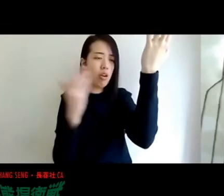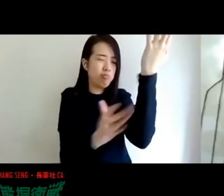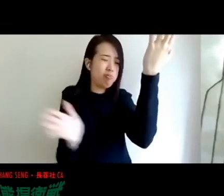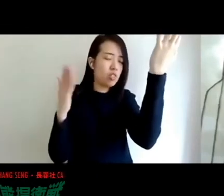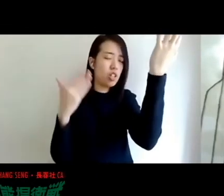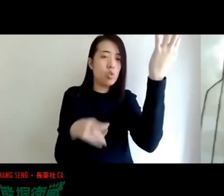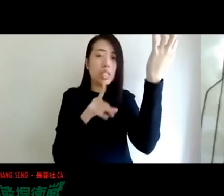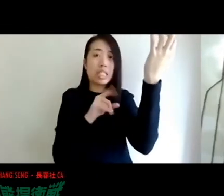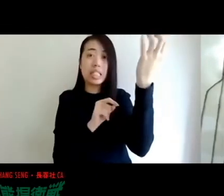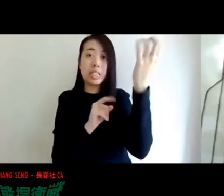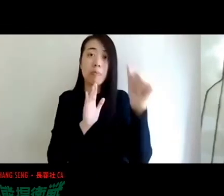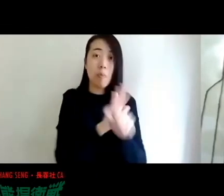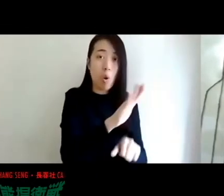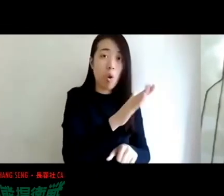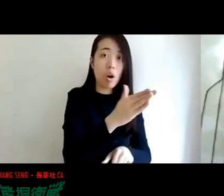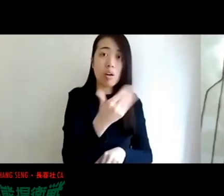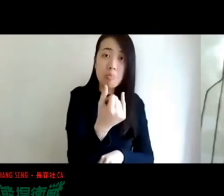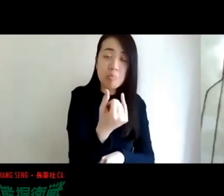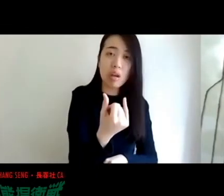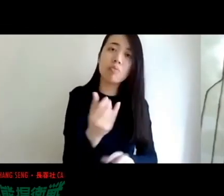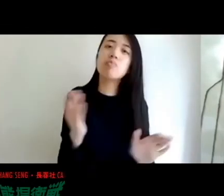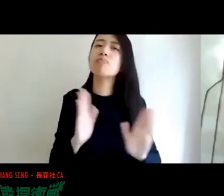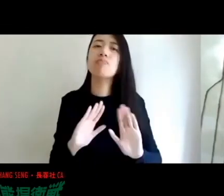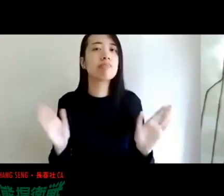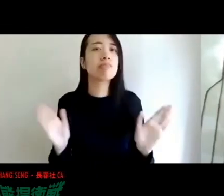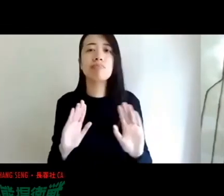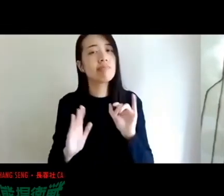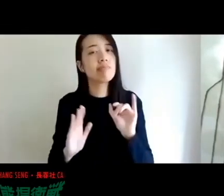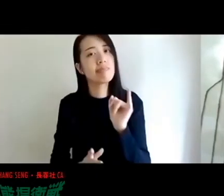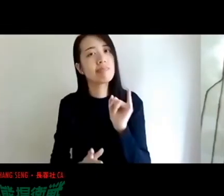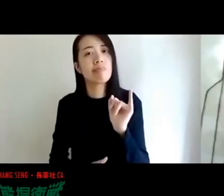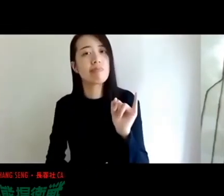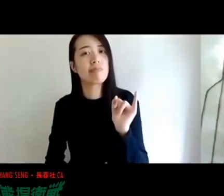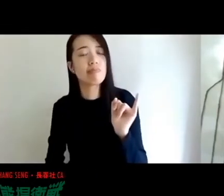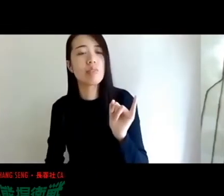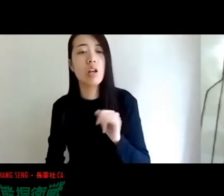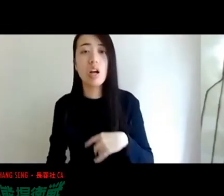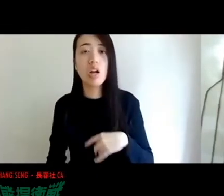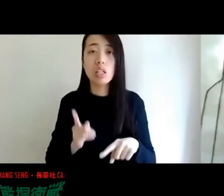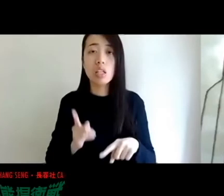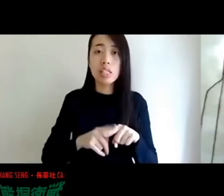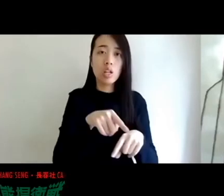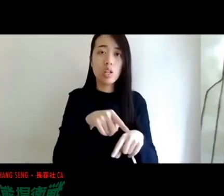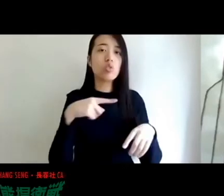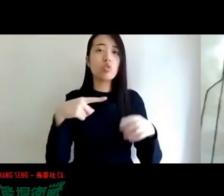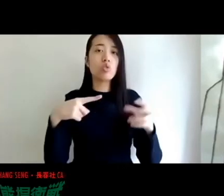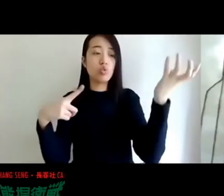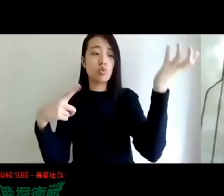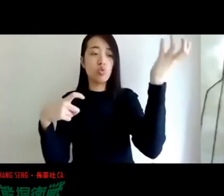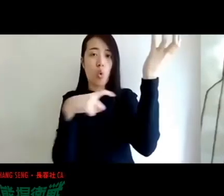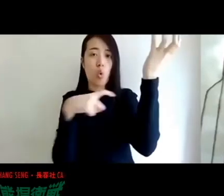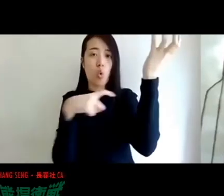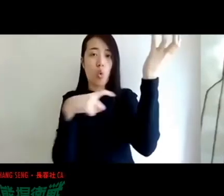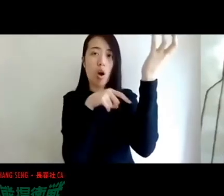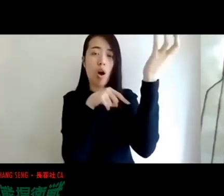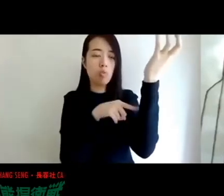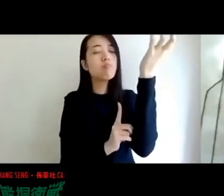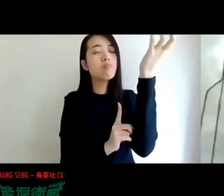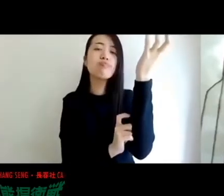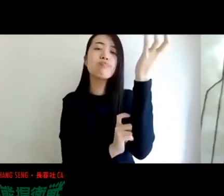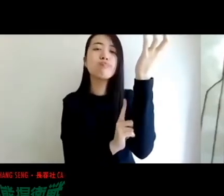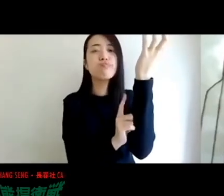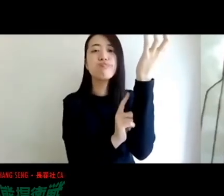咁原來唔係囉，因為呢佢哋都係生長喺嗰棵樹木裏面㗎嘛，咁所以如